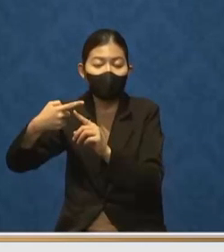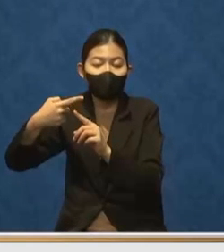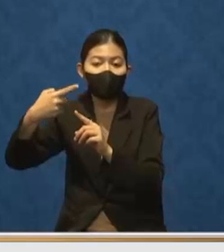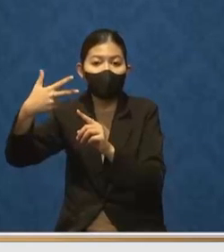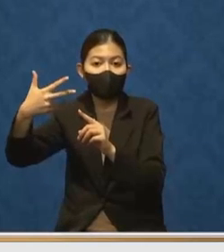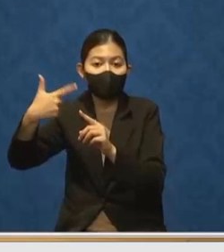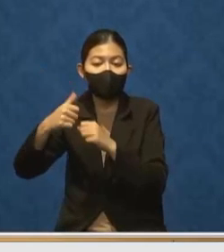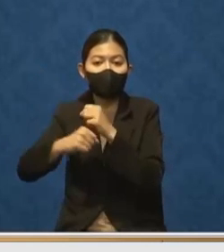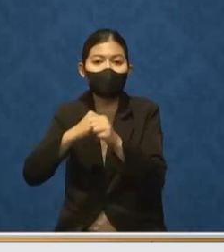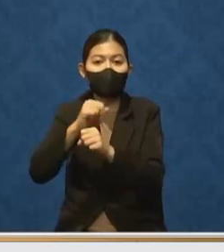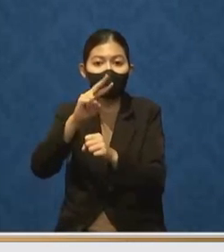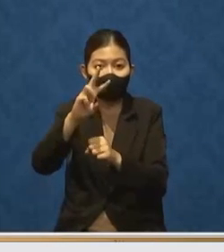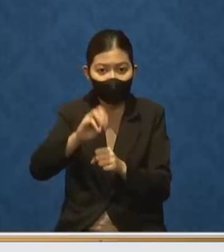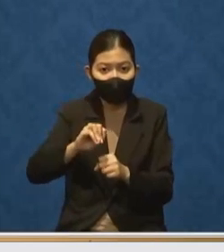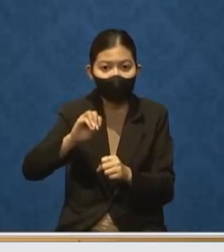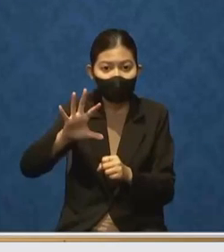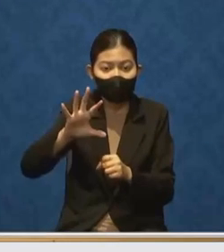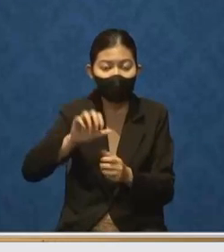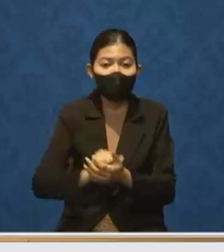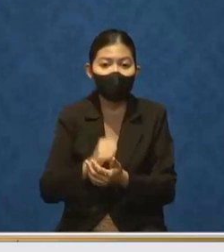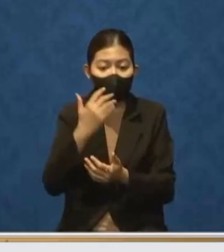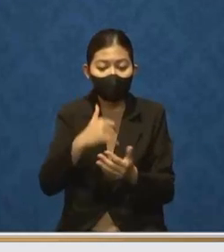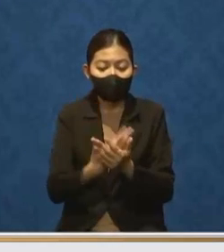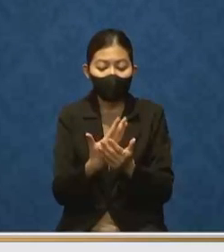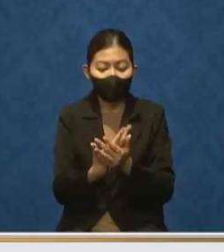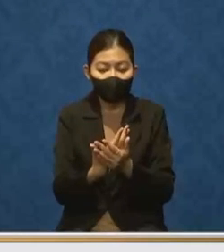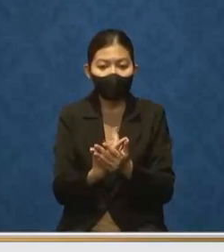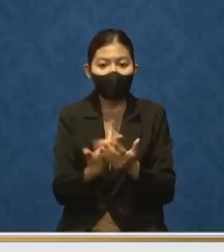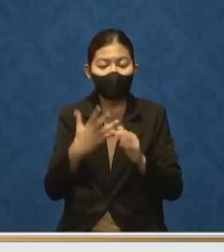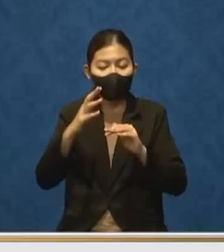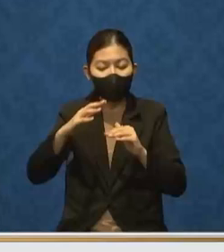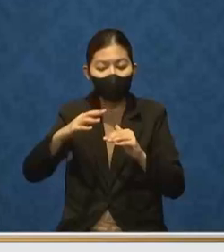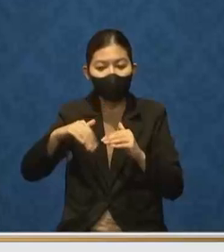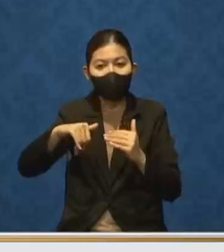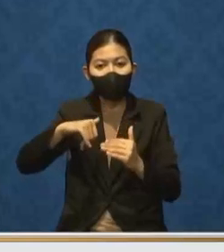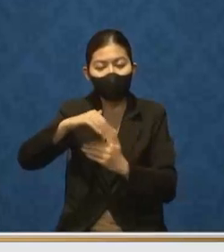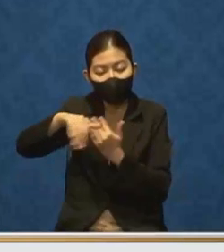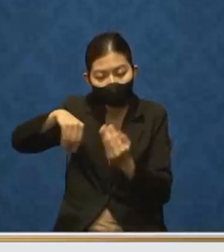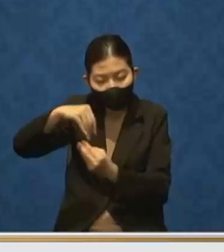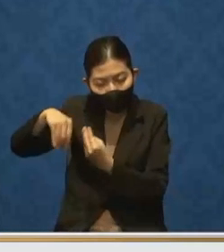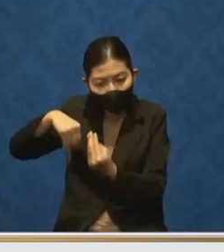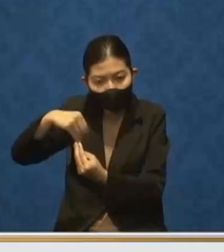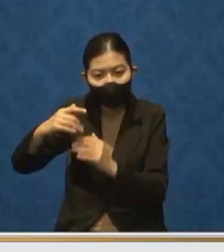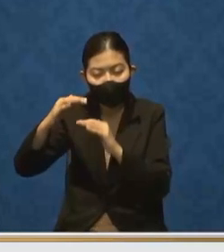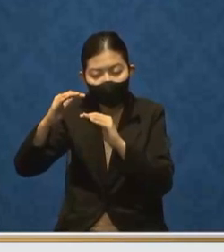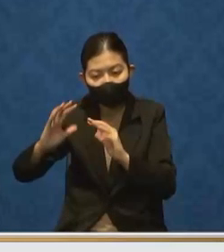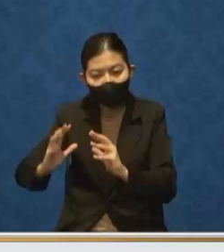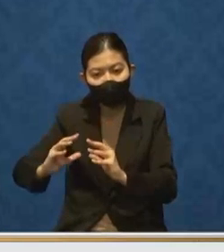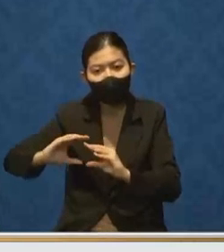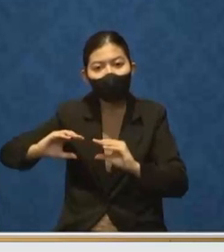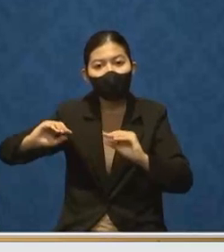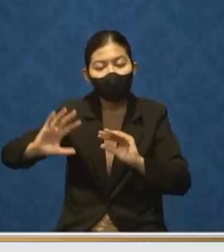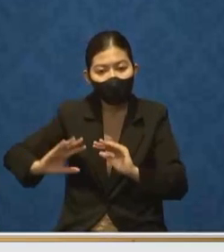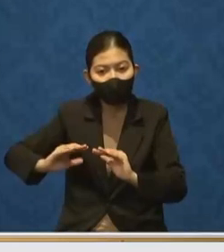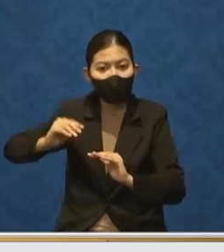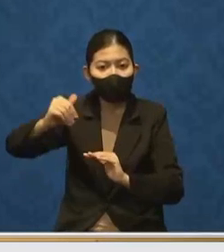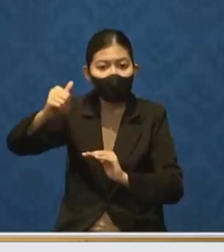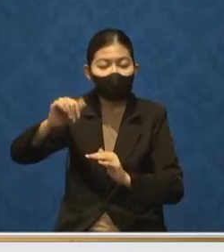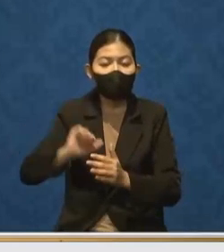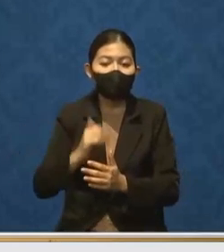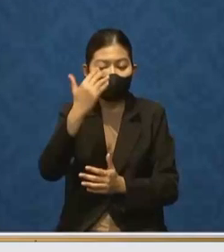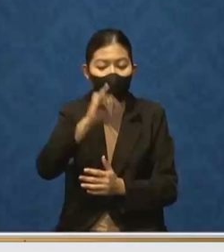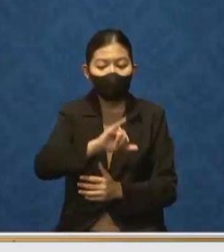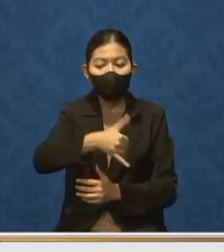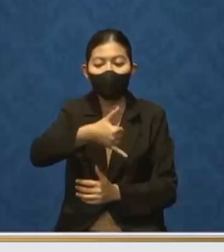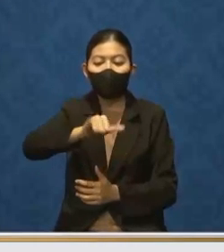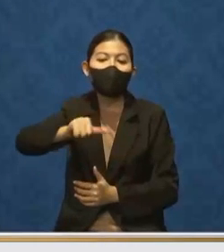2565เพื่อให้ภาวะการเงินโดยรวมยังคงผ่อนคลายและสนับสนุนการฟื้นตัวของเศรษฐกิจที่ยังมีความไม่แน่นอนสู